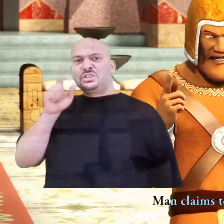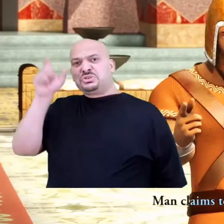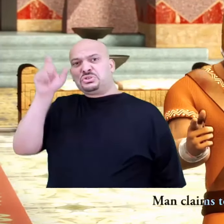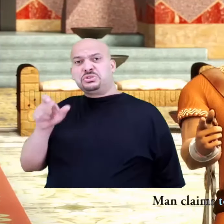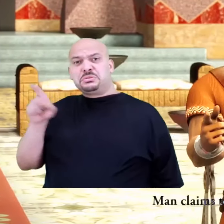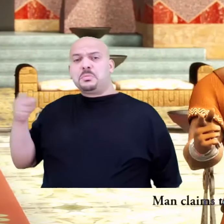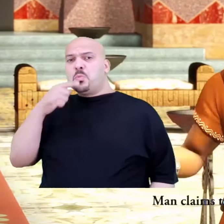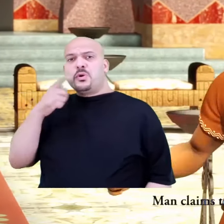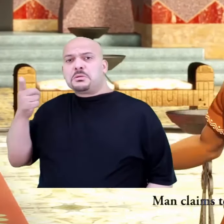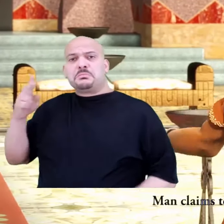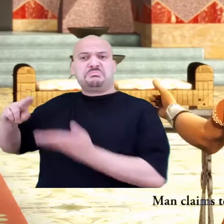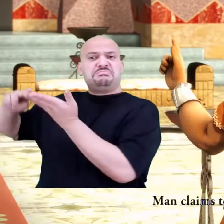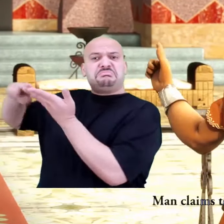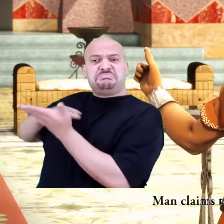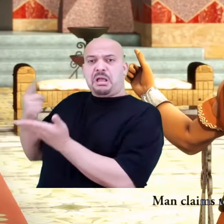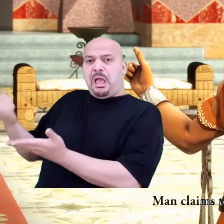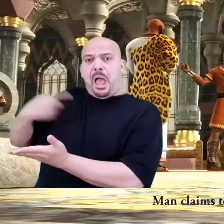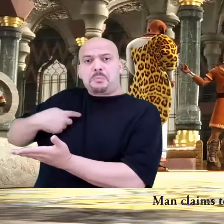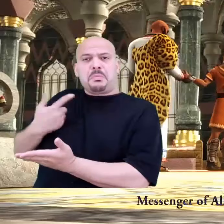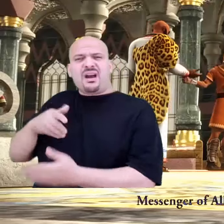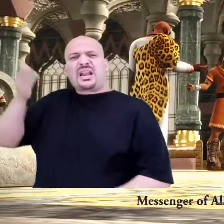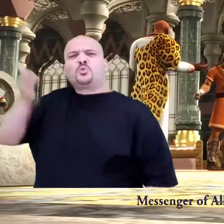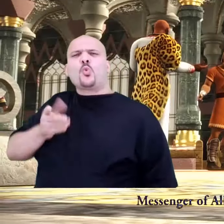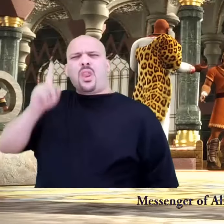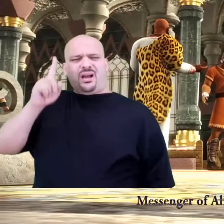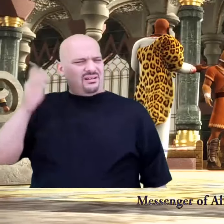رجل يزعم أنه رسول رسول الله.